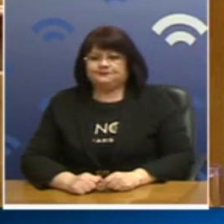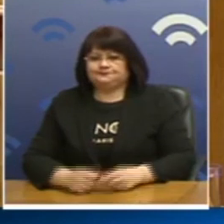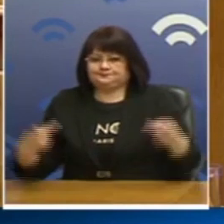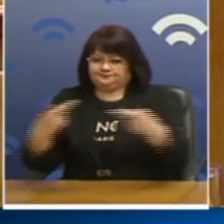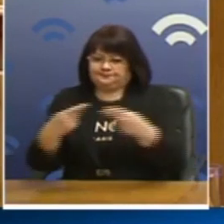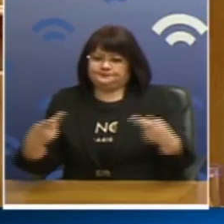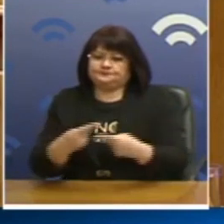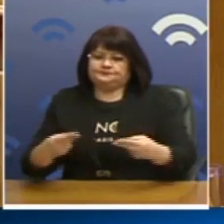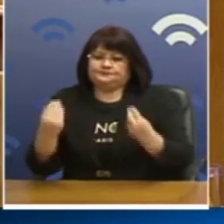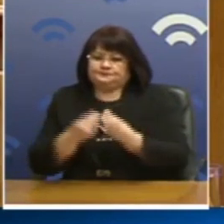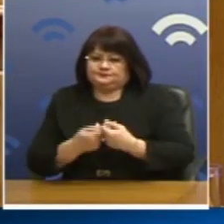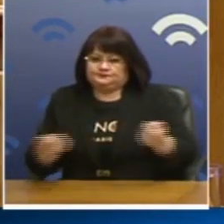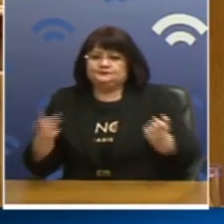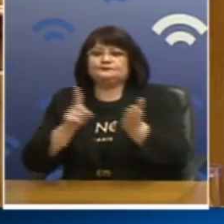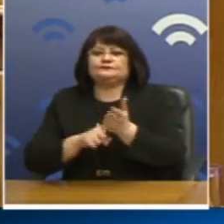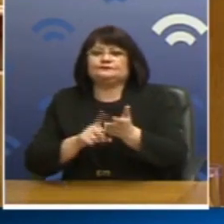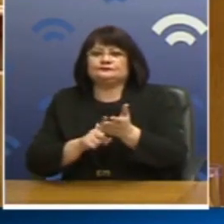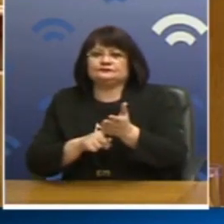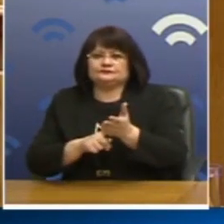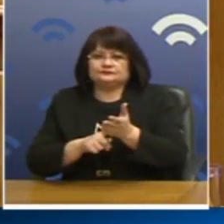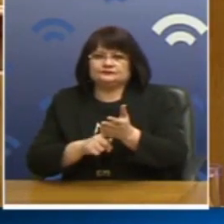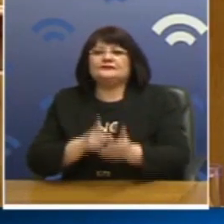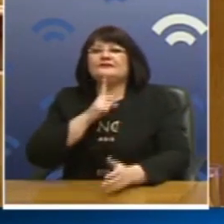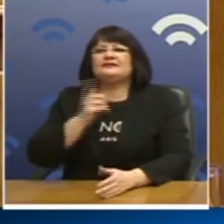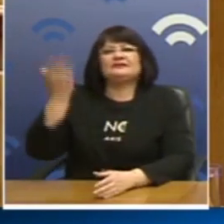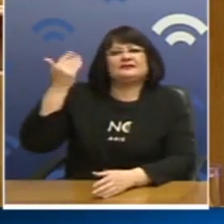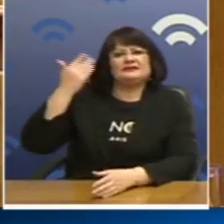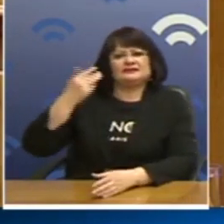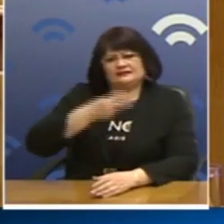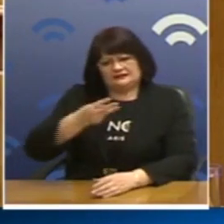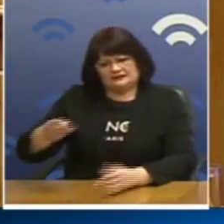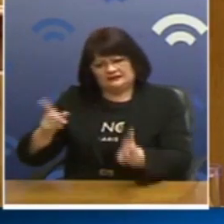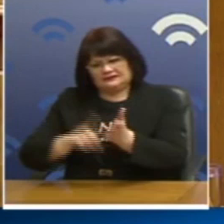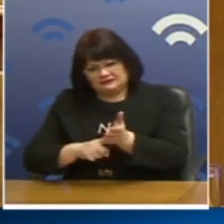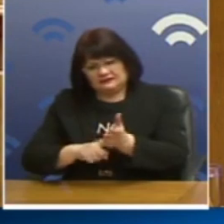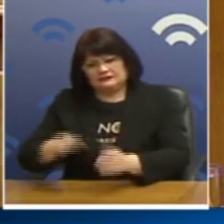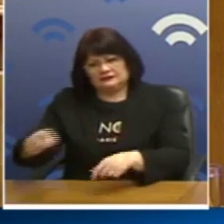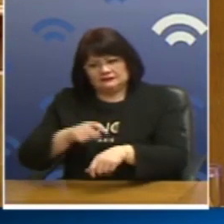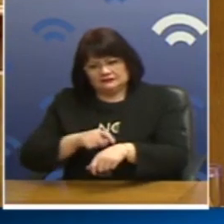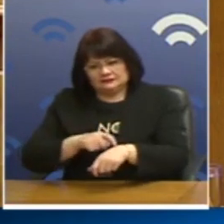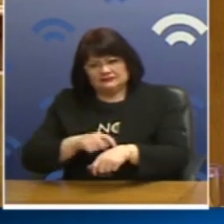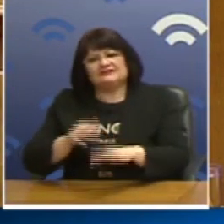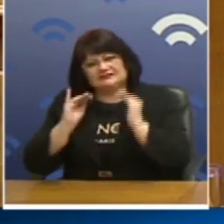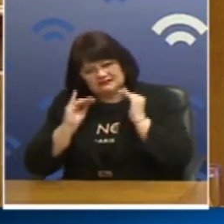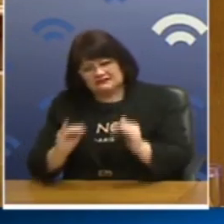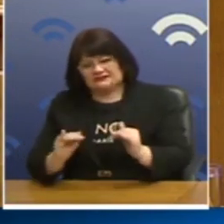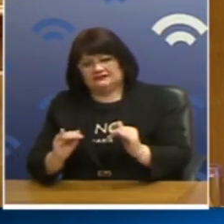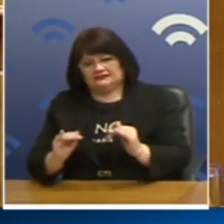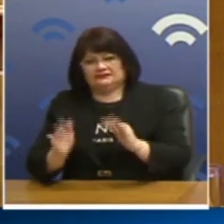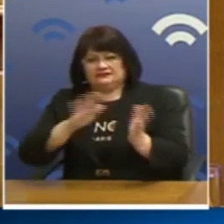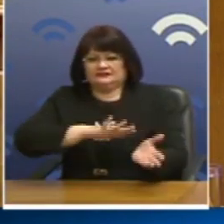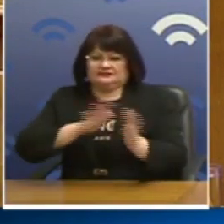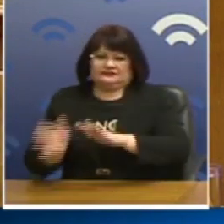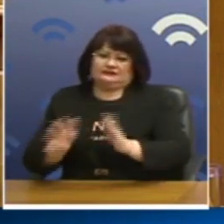εφαρμογή τον νόμο λεμιτόμο της προηγούμενης κυβέρνησης, που σήμερα αποκτά και αυτός πλέον δύο νονούς. Θα το